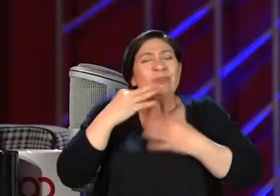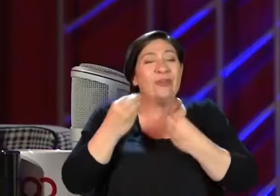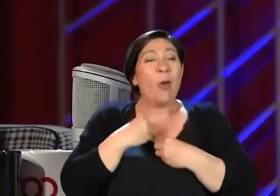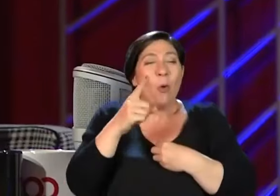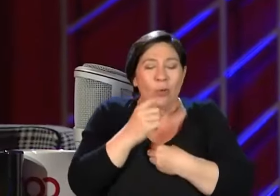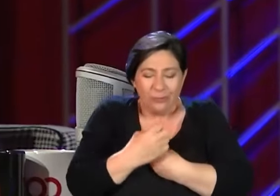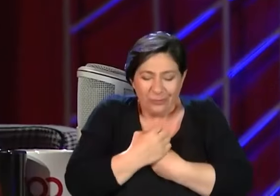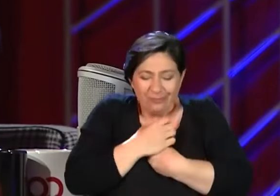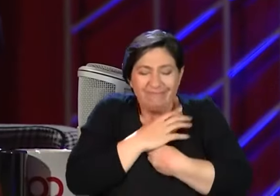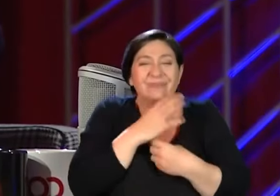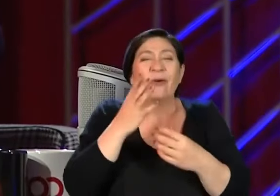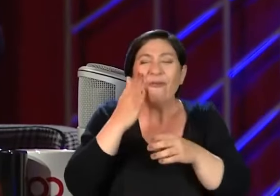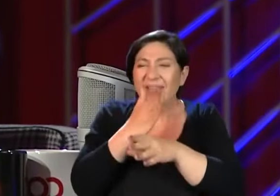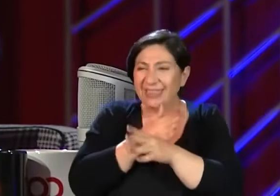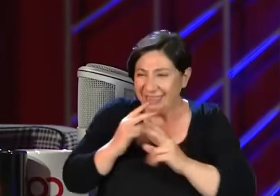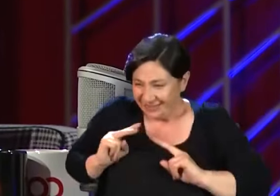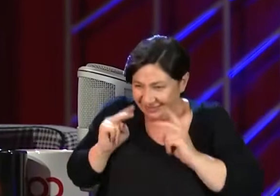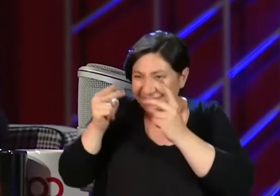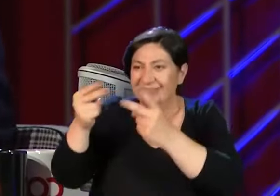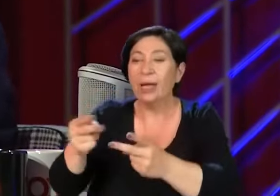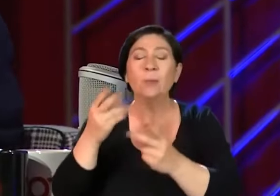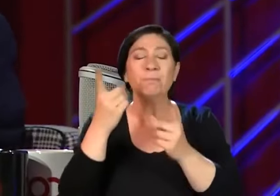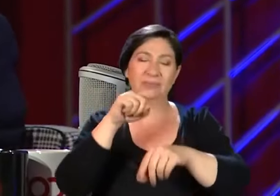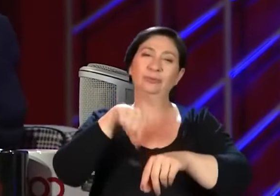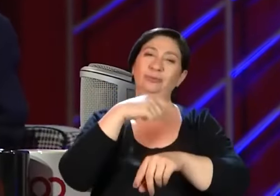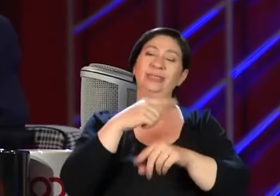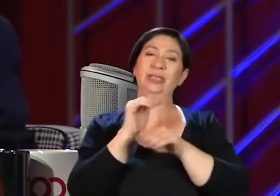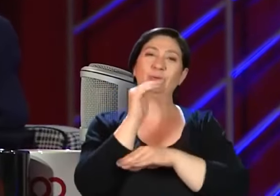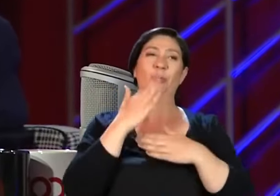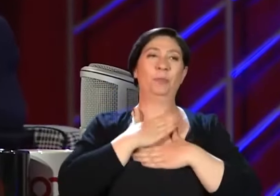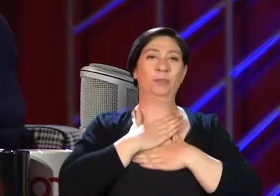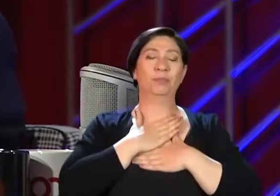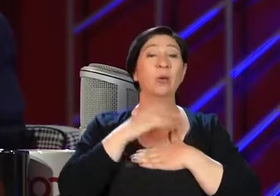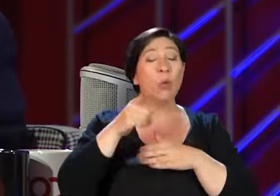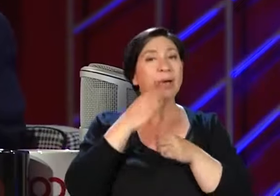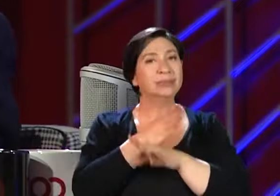aldığınız o duyguyla vatandaşa o hissi geçiren bir süreç yaşıyorum. Bu aslında